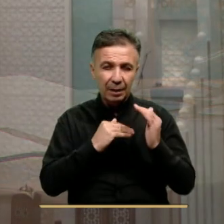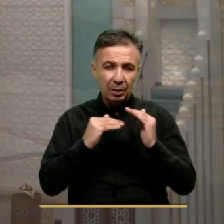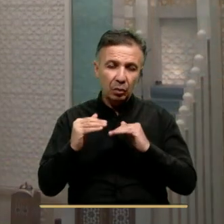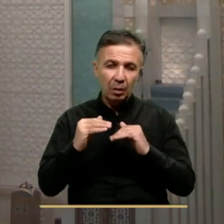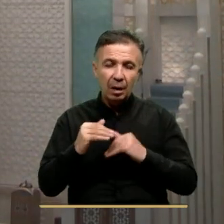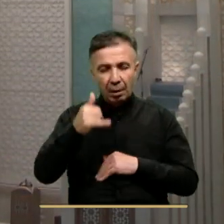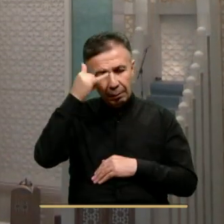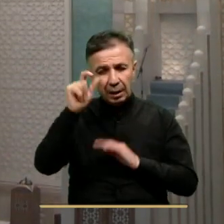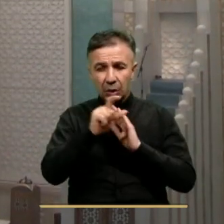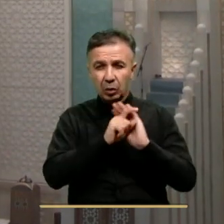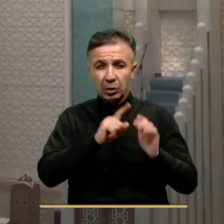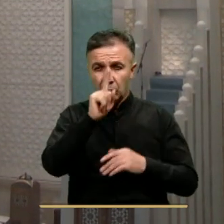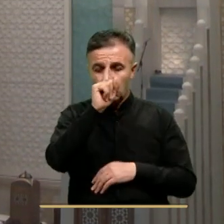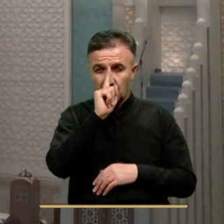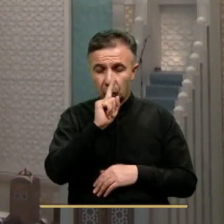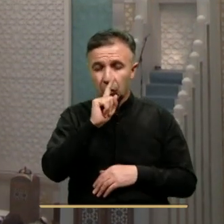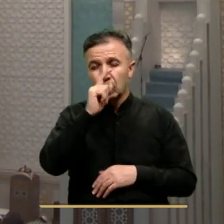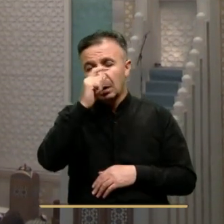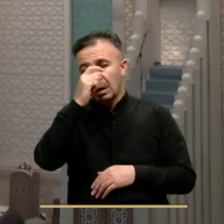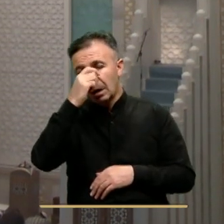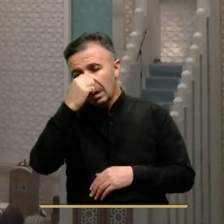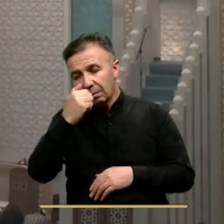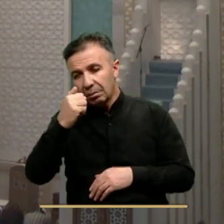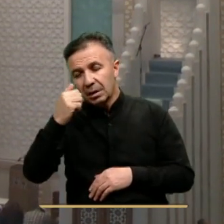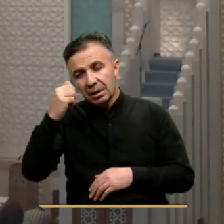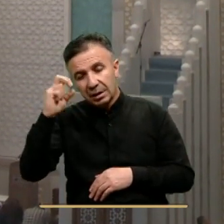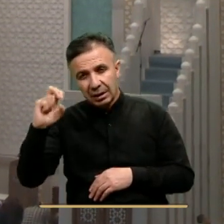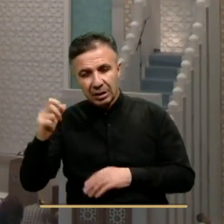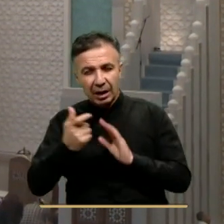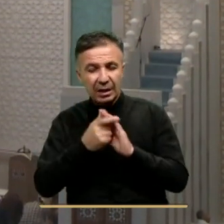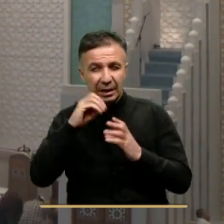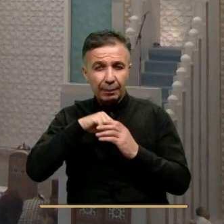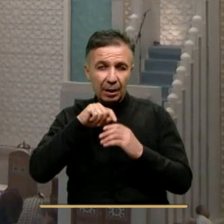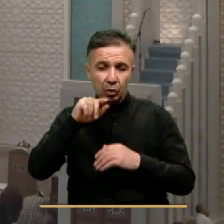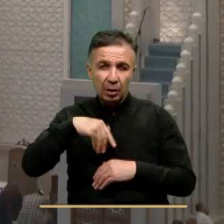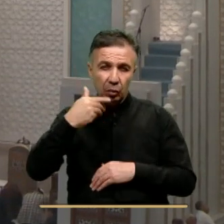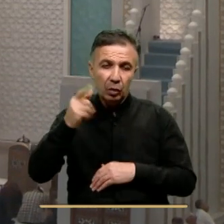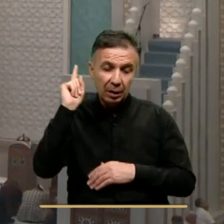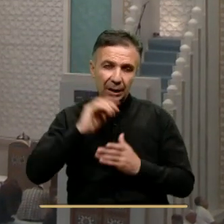168 ayeti kerimede Ey